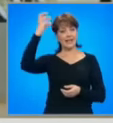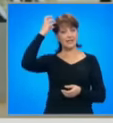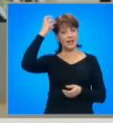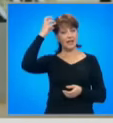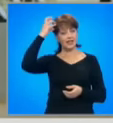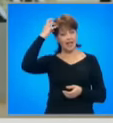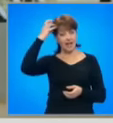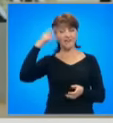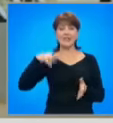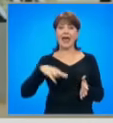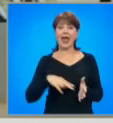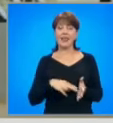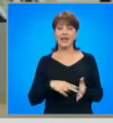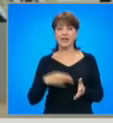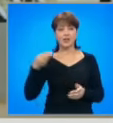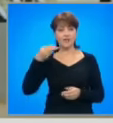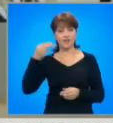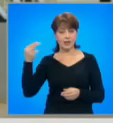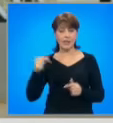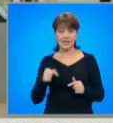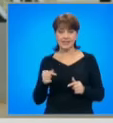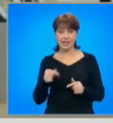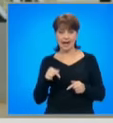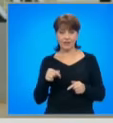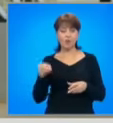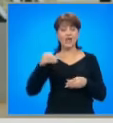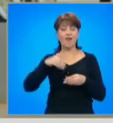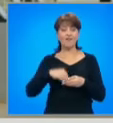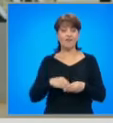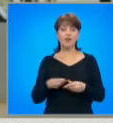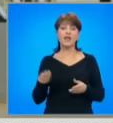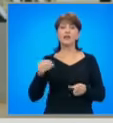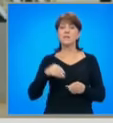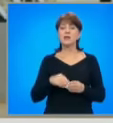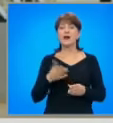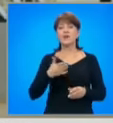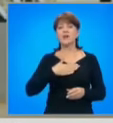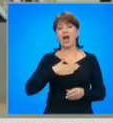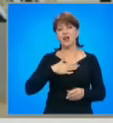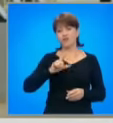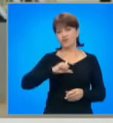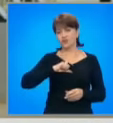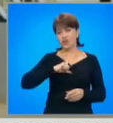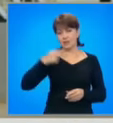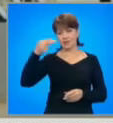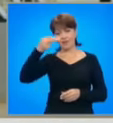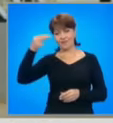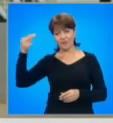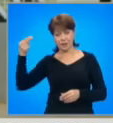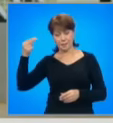дружества. Сега към този фонд ще прибавим приходите от частни компании, които влизат в